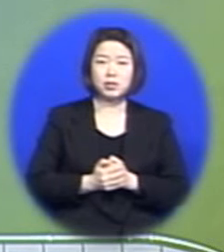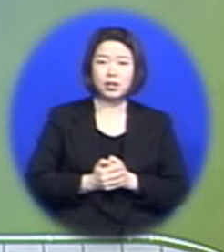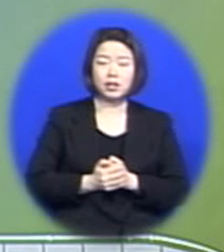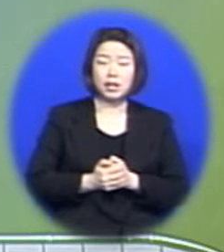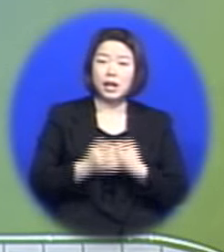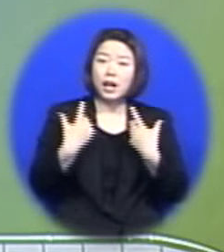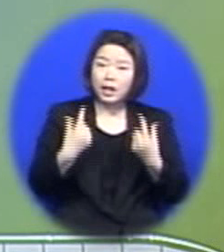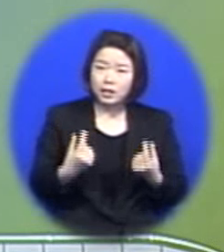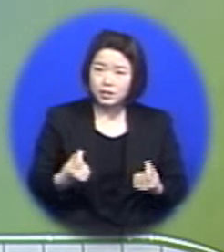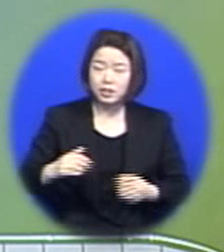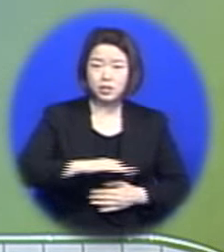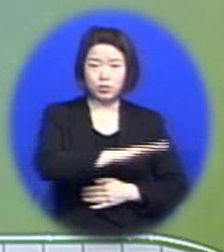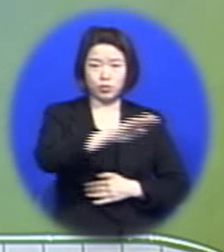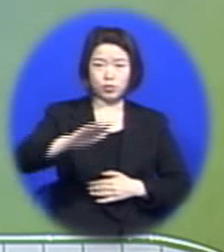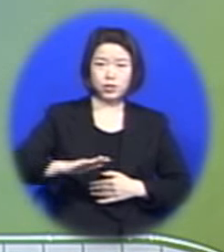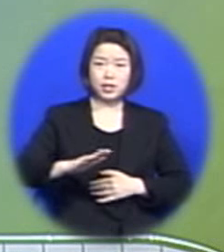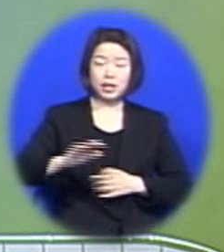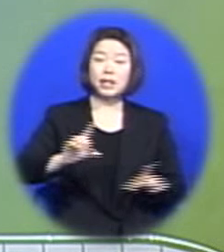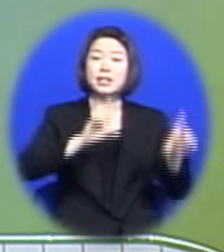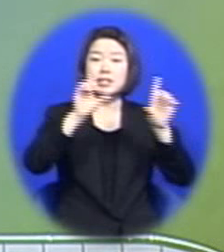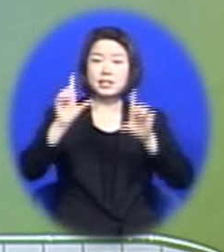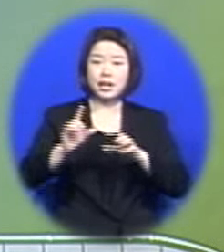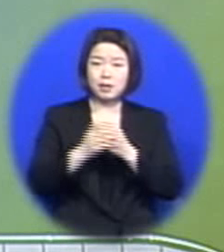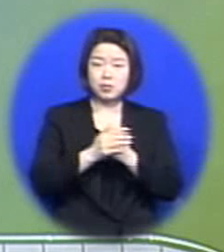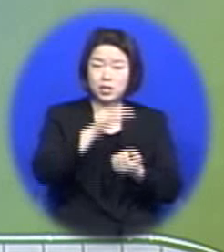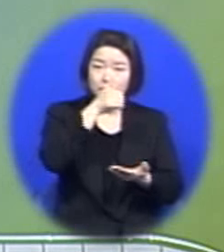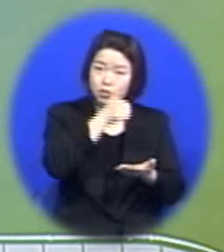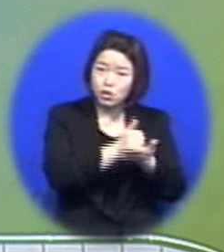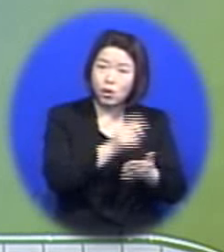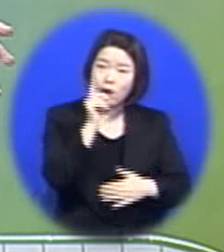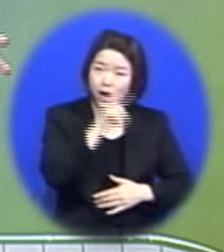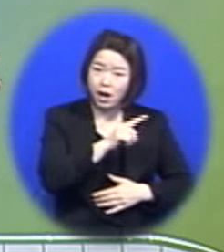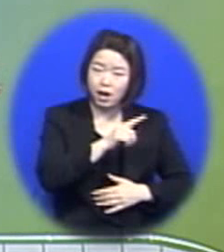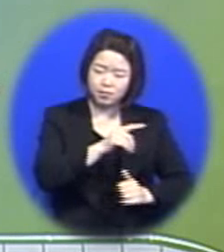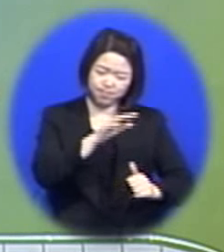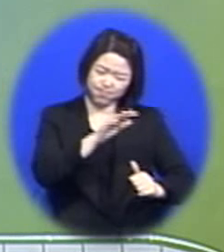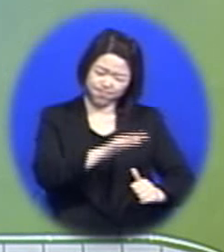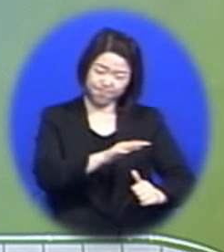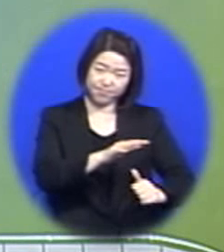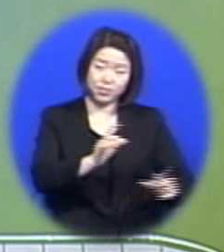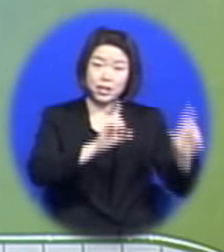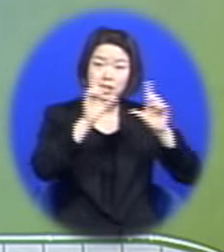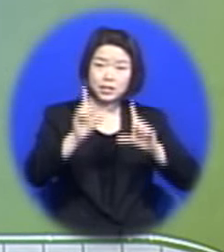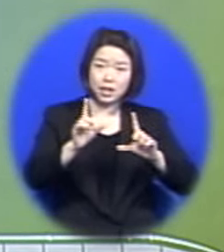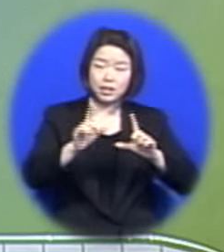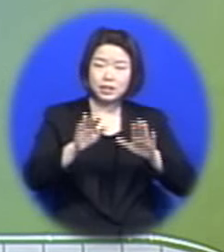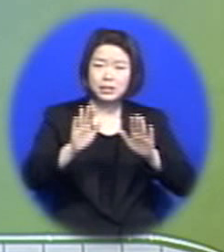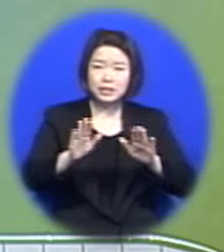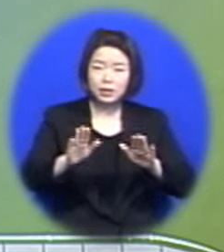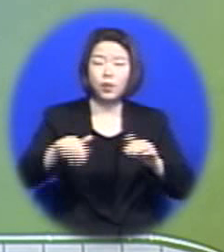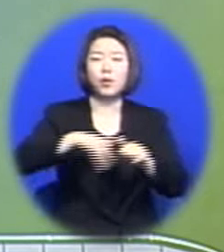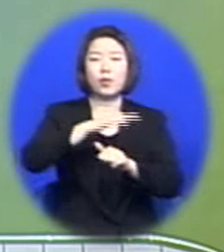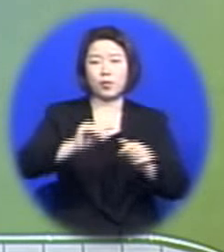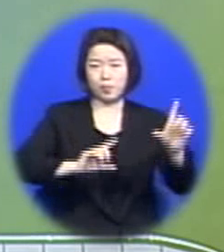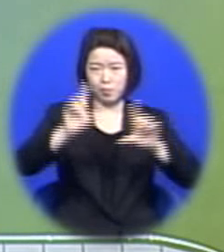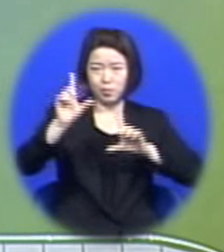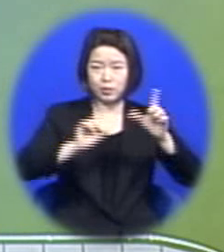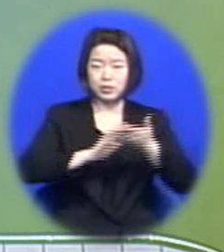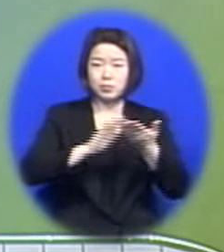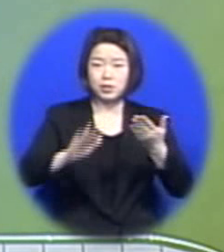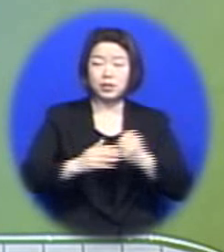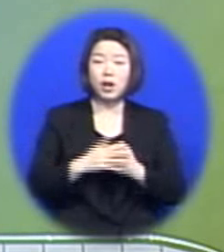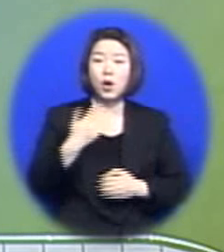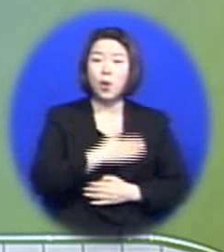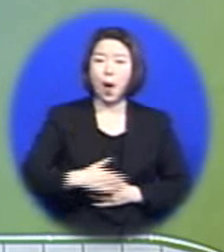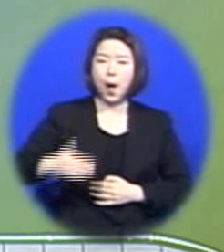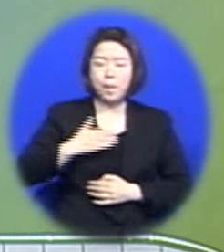여전히 우리의 삶은 죄와 악에 눌려 지내는 것이 현실입니다. 우리는 육신에 끌려서